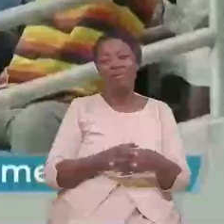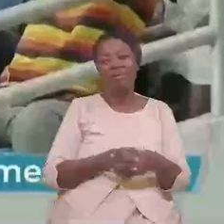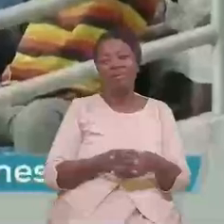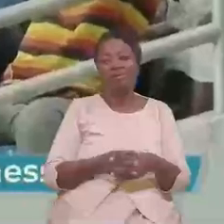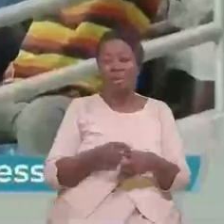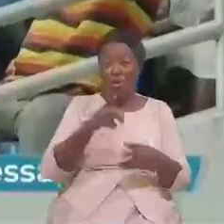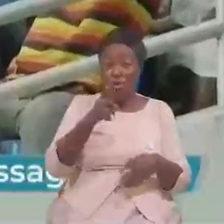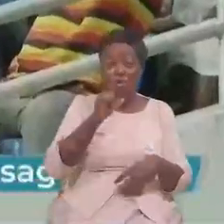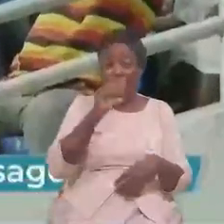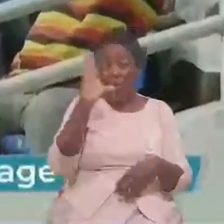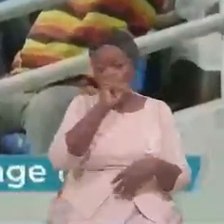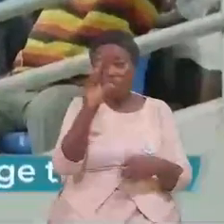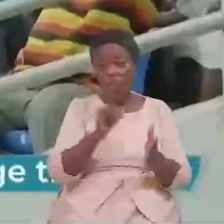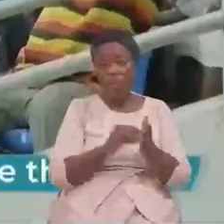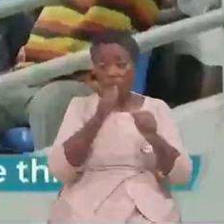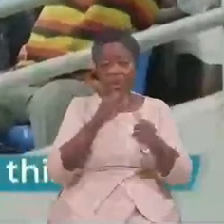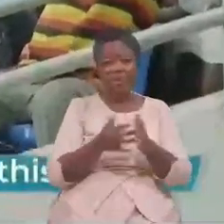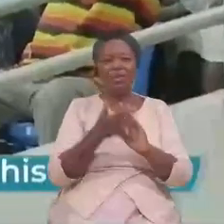Tu ne vas pas rater tes bénédictions.